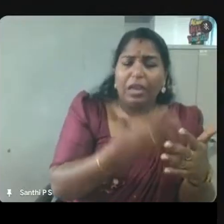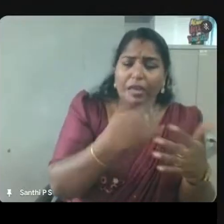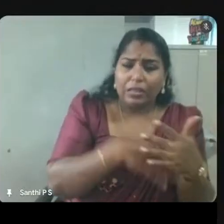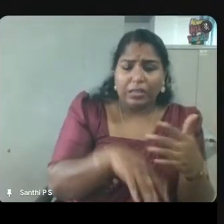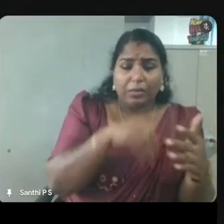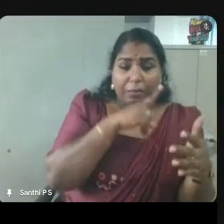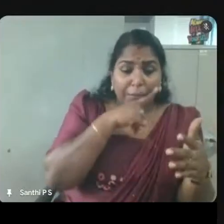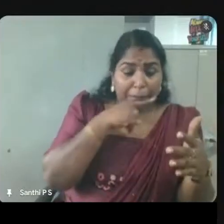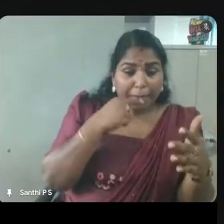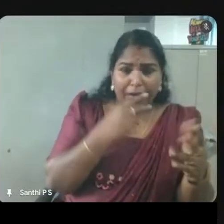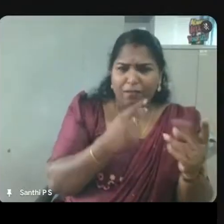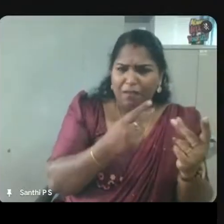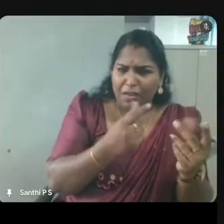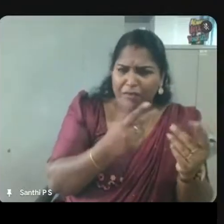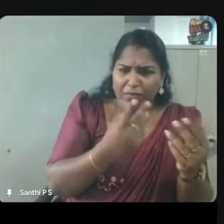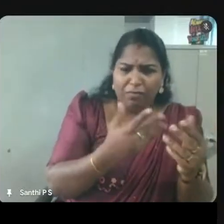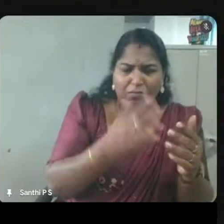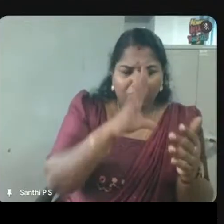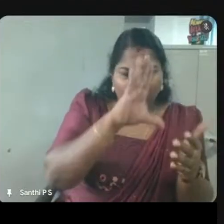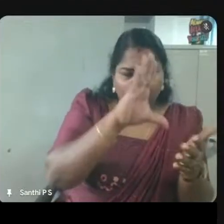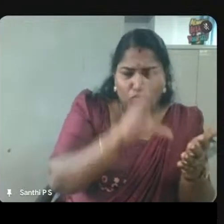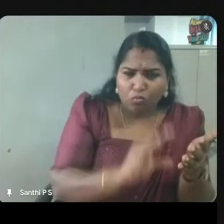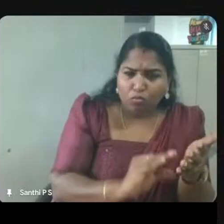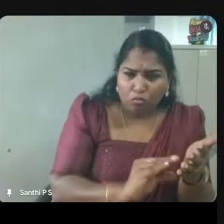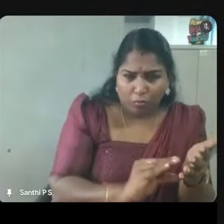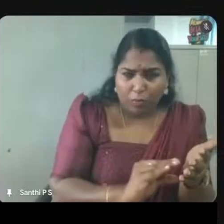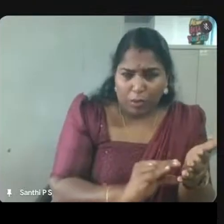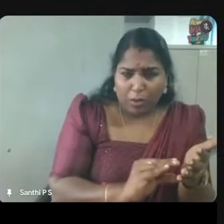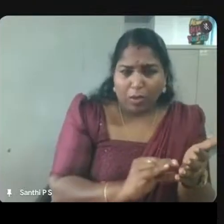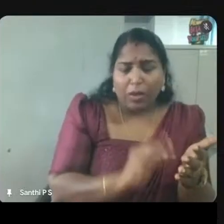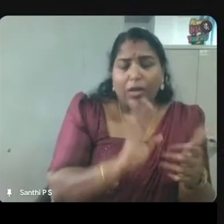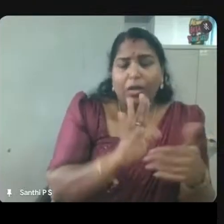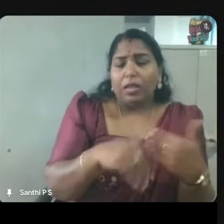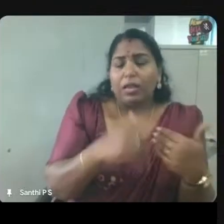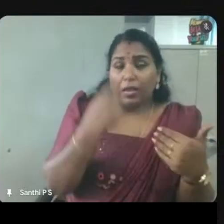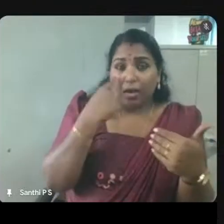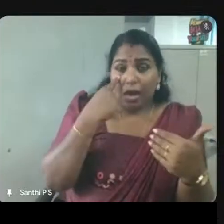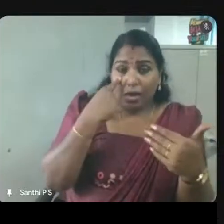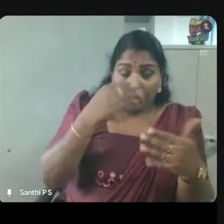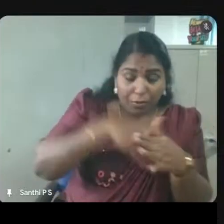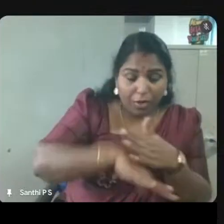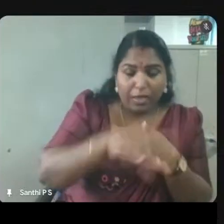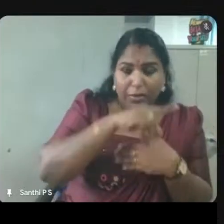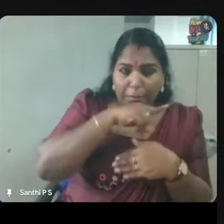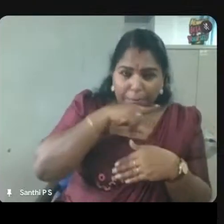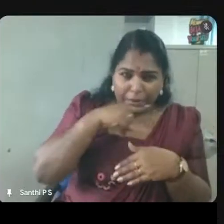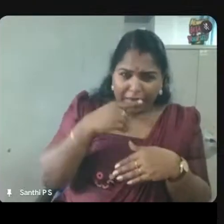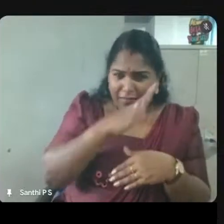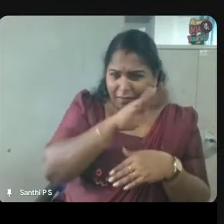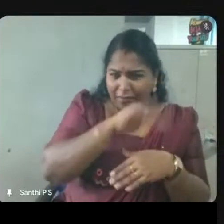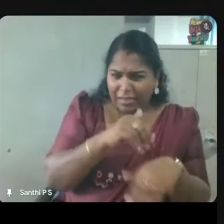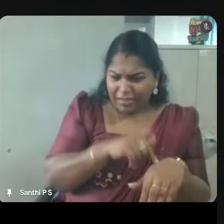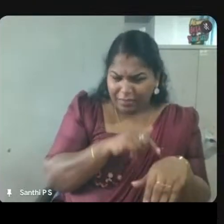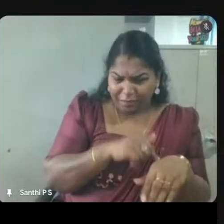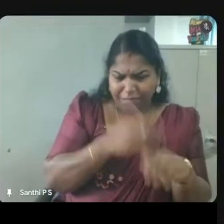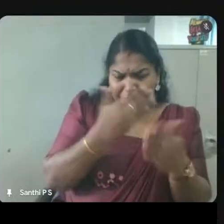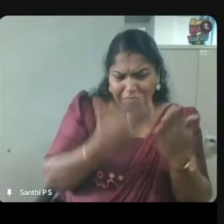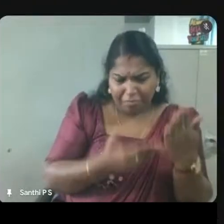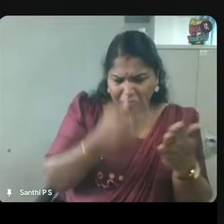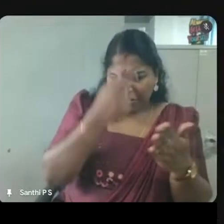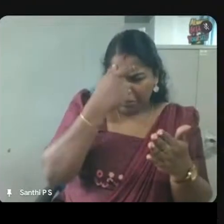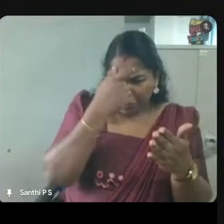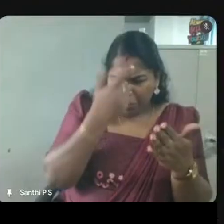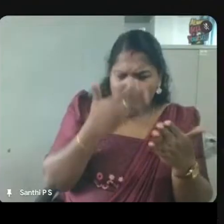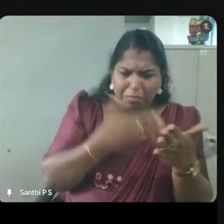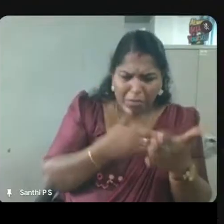കൊണ്ട് കണ്ണിനകത്തോട്ടുള്ള ഞരമ്പിലേക്കുള്ള രക്തയോട്ടം വ്യത്യാസം വരുന്നത് കൊണ്ട് ഞരമ്പ് കാരണം ഉള്ള കുറച്ച് കാഴ്ചക്കുറവുകളും അത് കാരണം